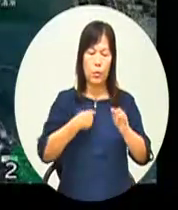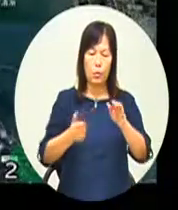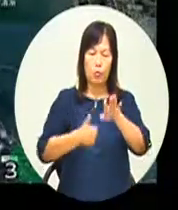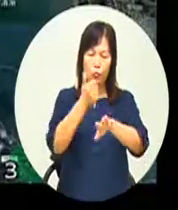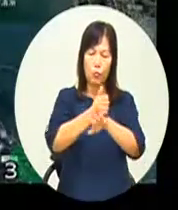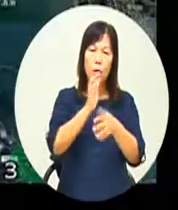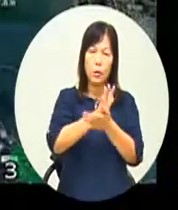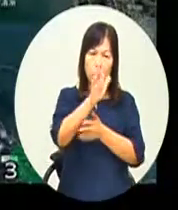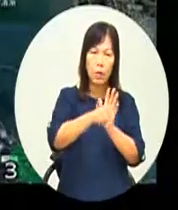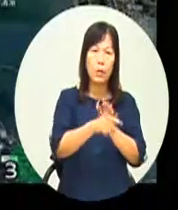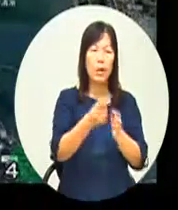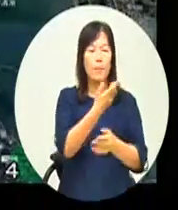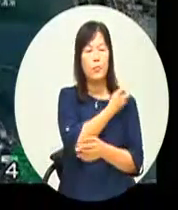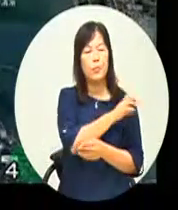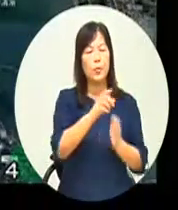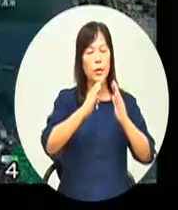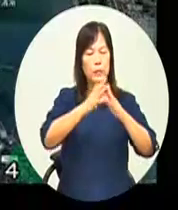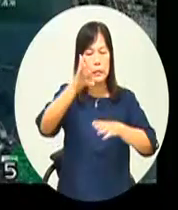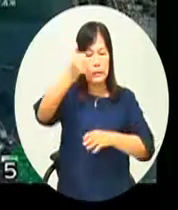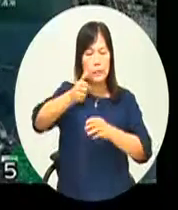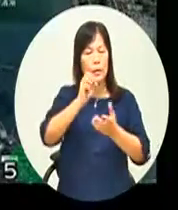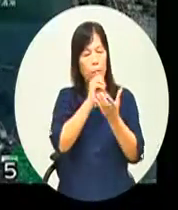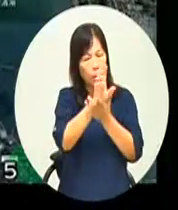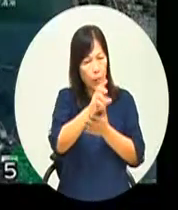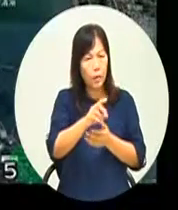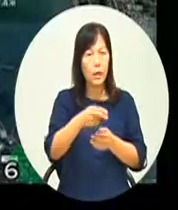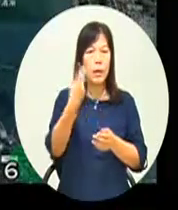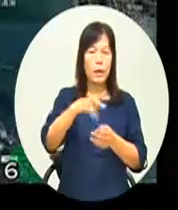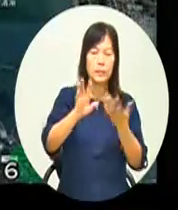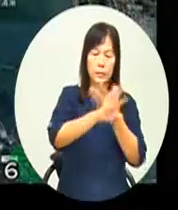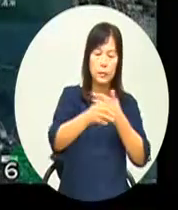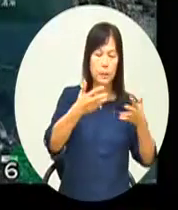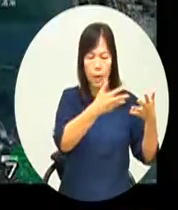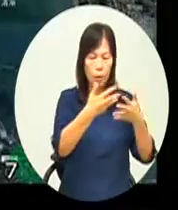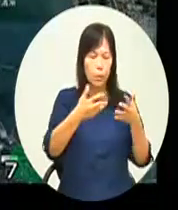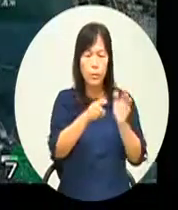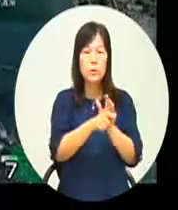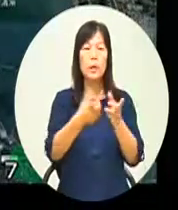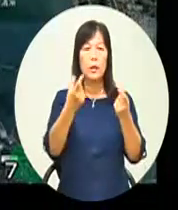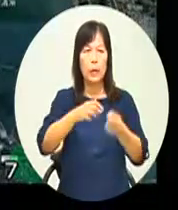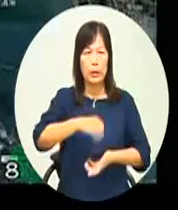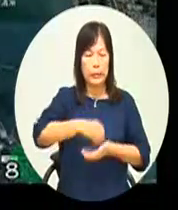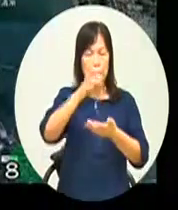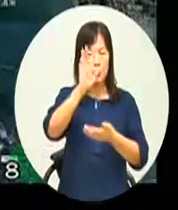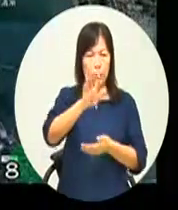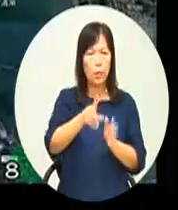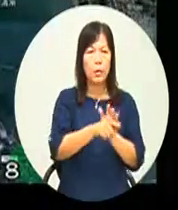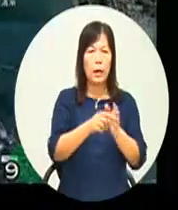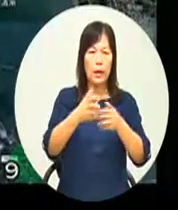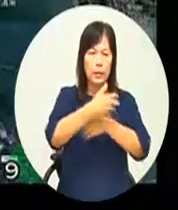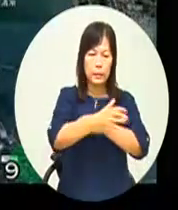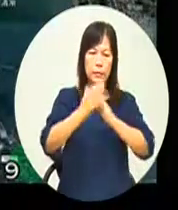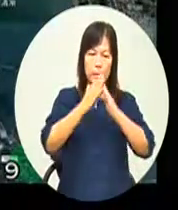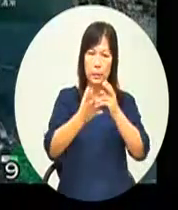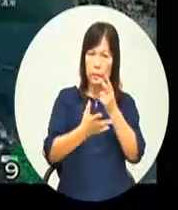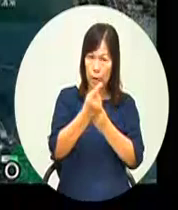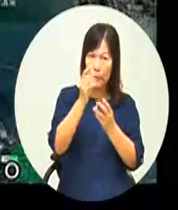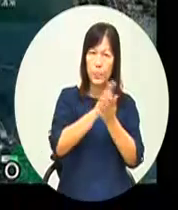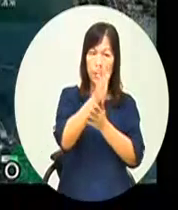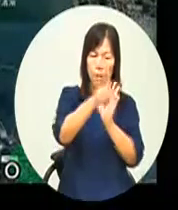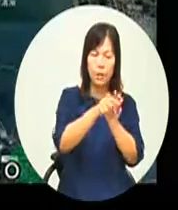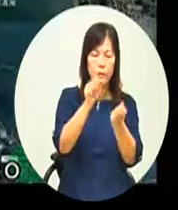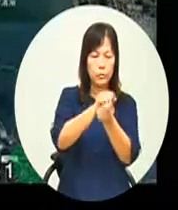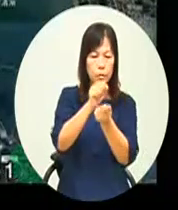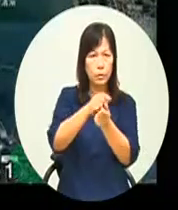在不管是市长的施政报告总咨询或是其他部门咨询，不断在提这件事情，是县市合并之后大澄清湖地